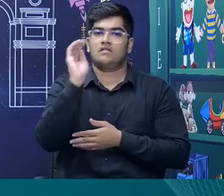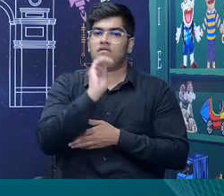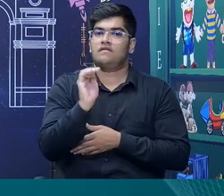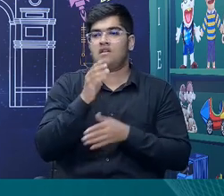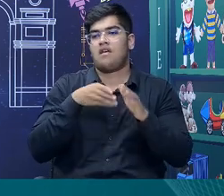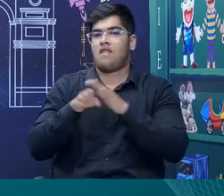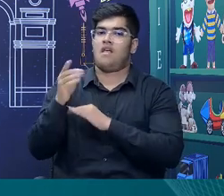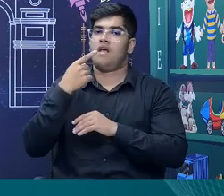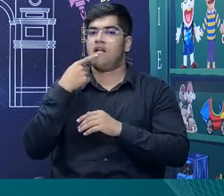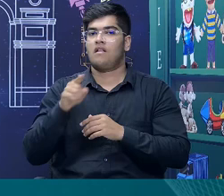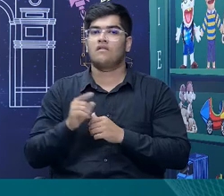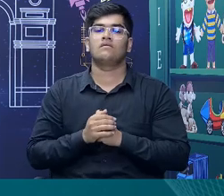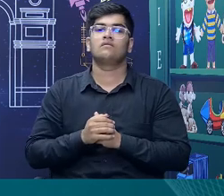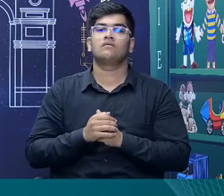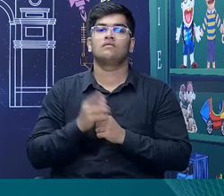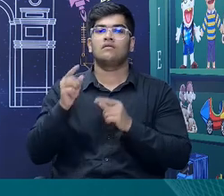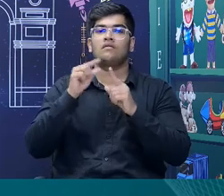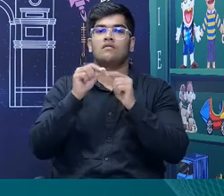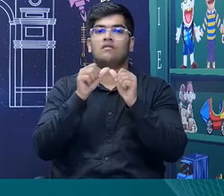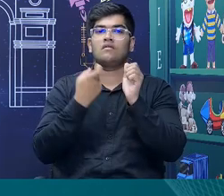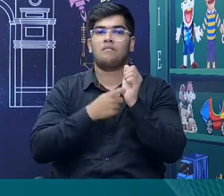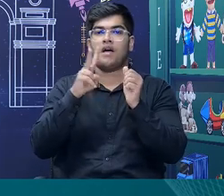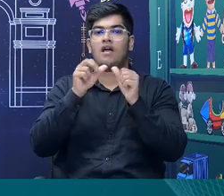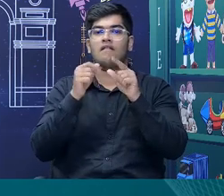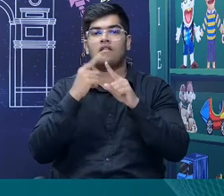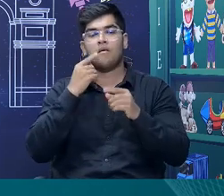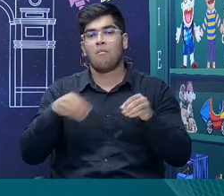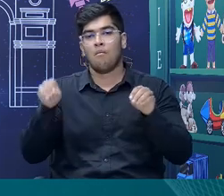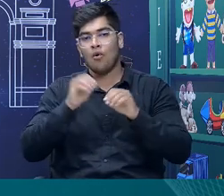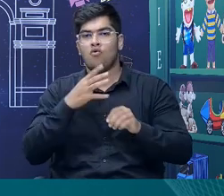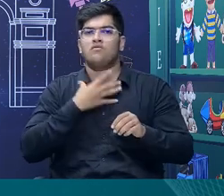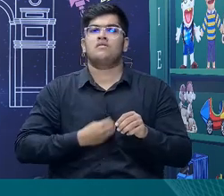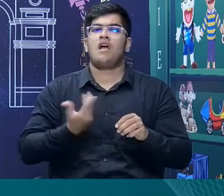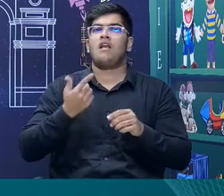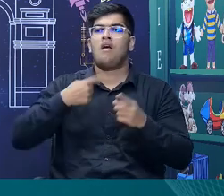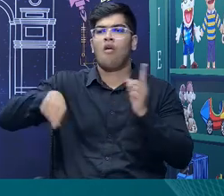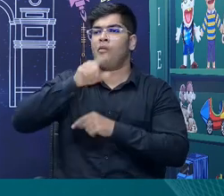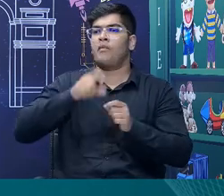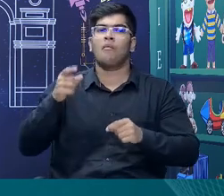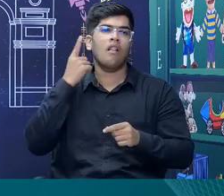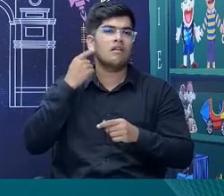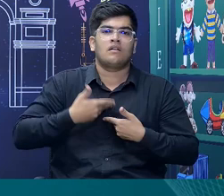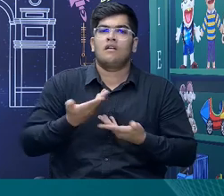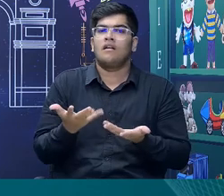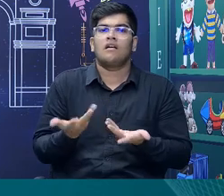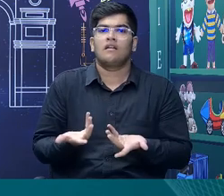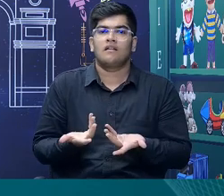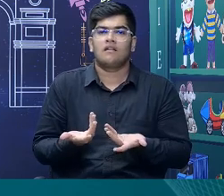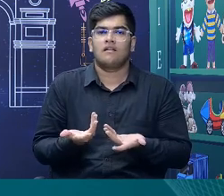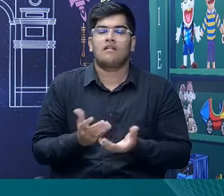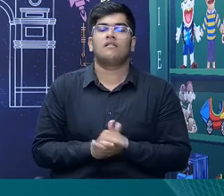अंदर आने दिया अब पार्वती जी और उदास हो गई की मेरी तो बात सुनने वाला कोई है ही नहीं